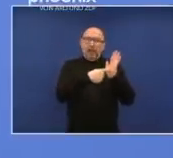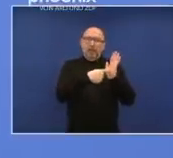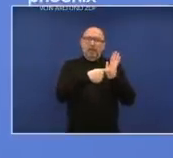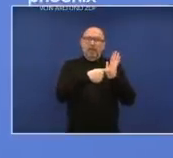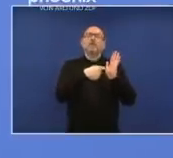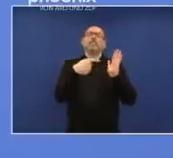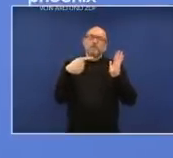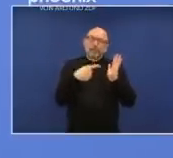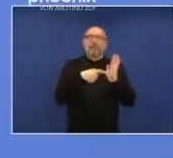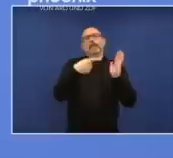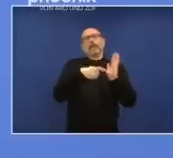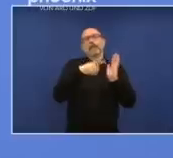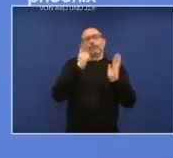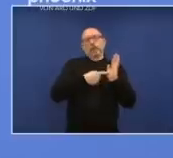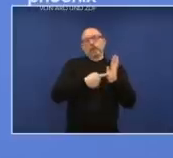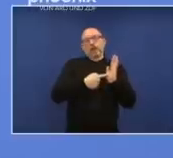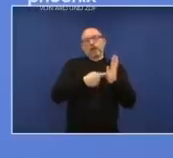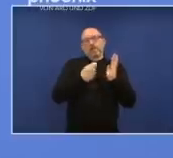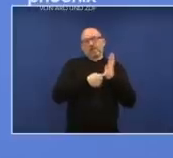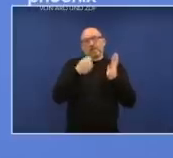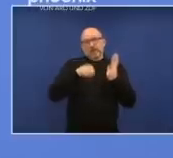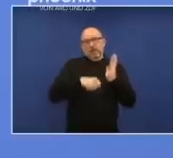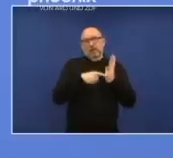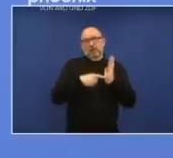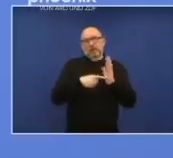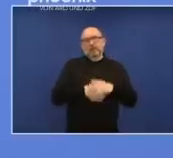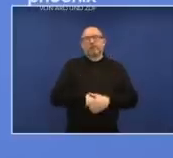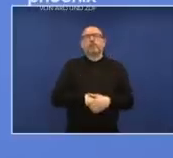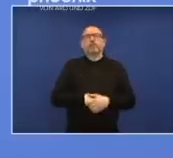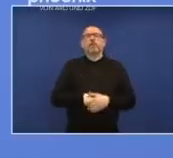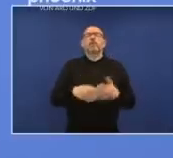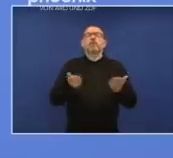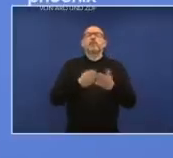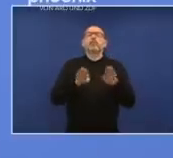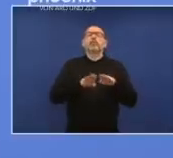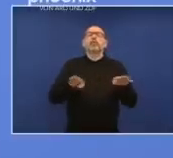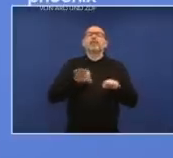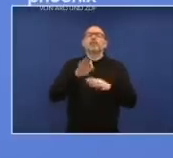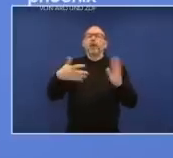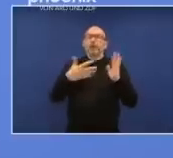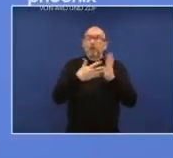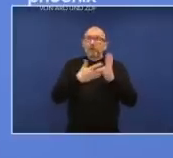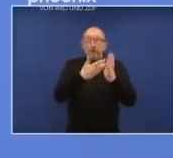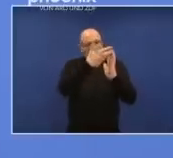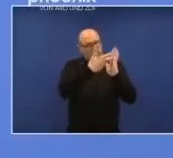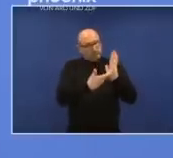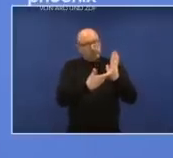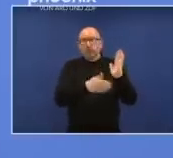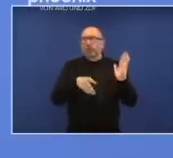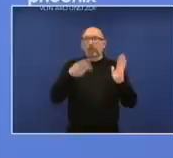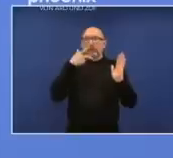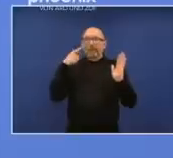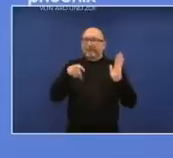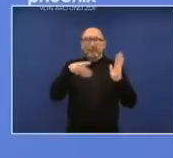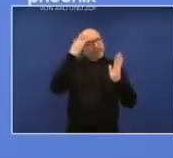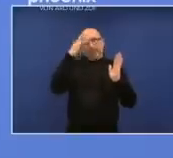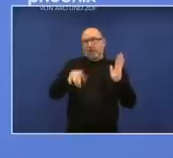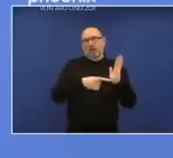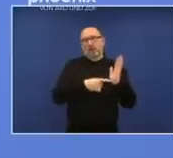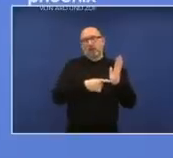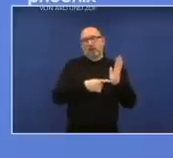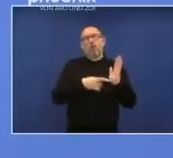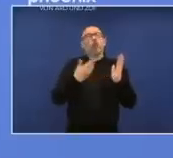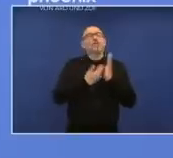Und wir haben uns auf einen Prüfgrundsatz geeinigt und der ist hier unseres Erachtens nicht erfüllt. Und damit haben wir das